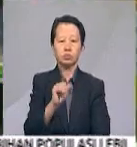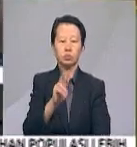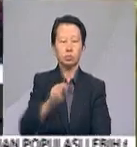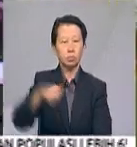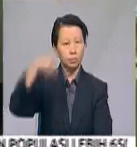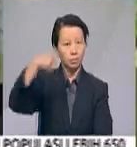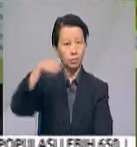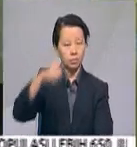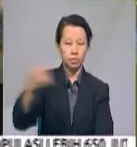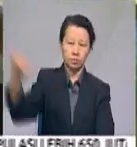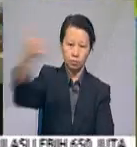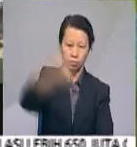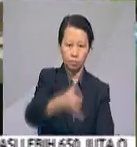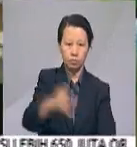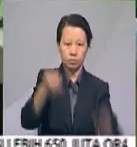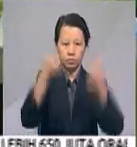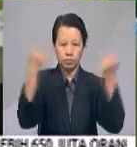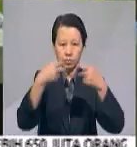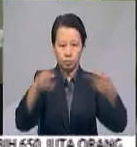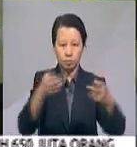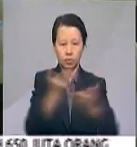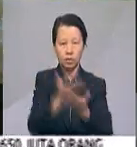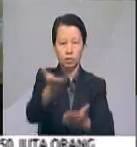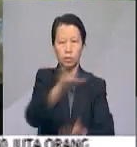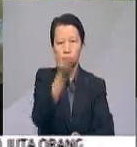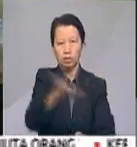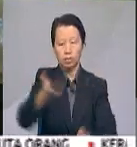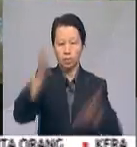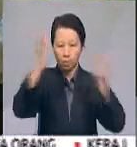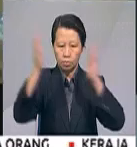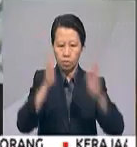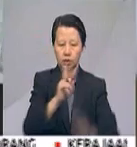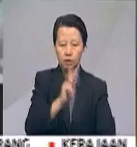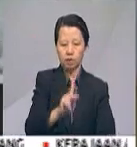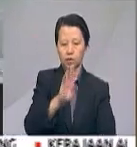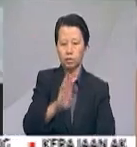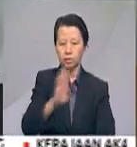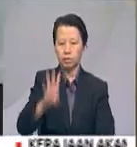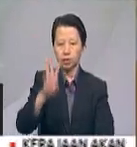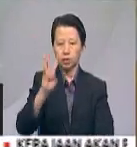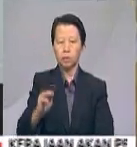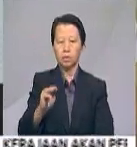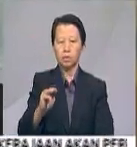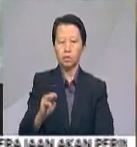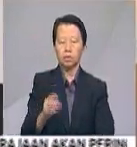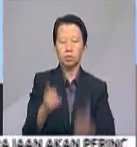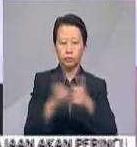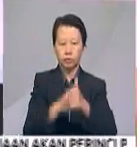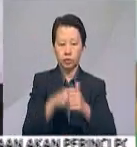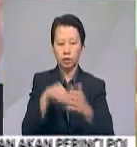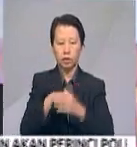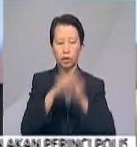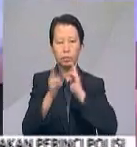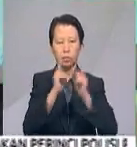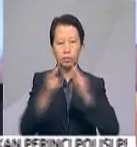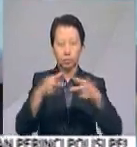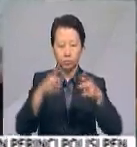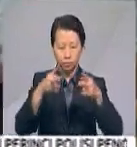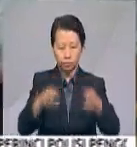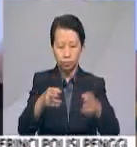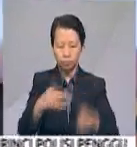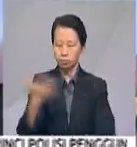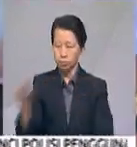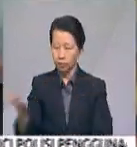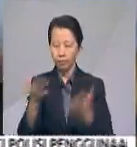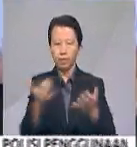Ismail hadir merasmikan Karnival Beli Barangan Malaysia KBBM peringkat kebangsaan ini. Terdahulu dalam ucapan perasmian, beliau